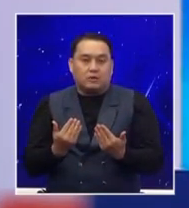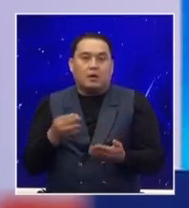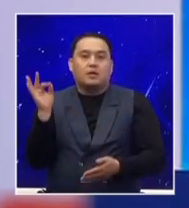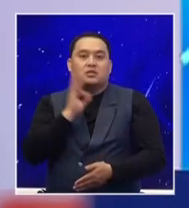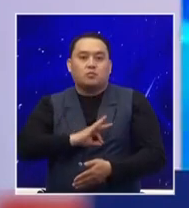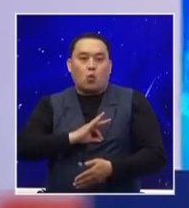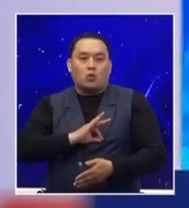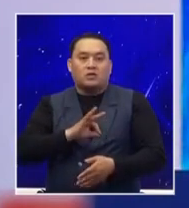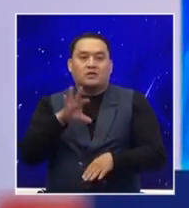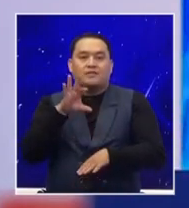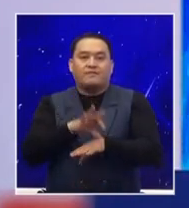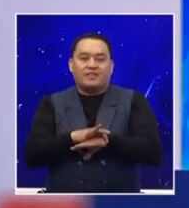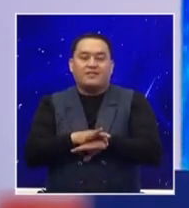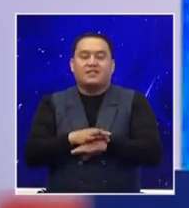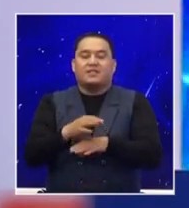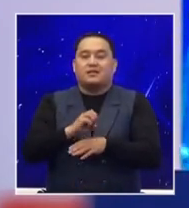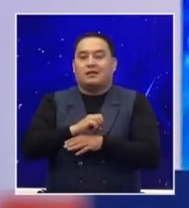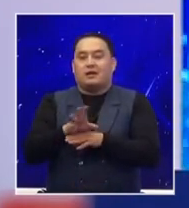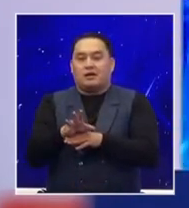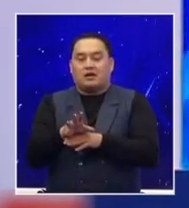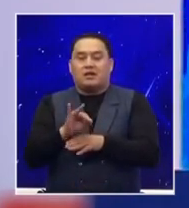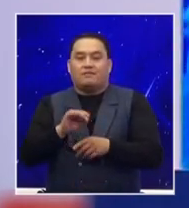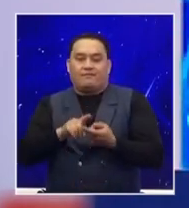применяем при выявлении именно